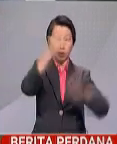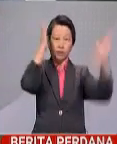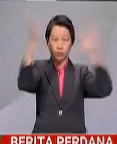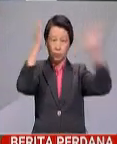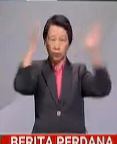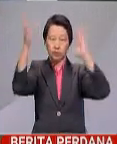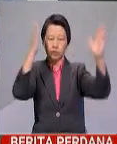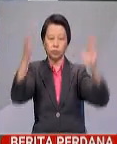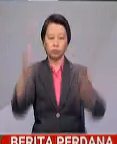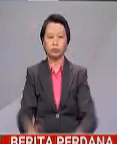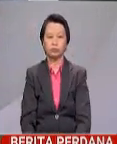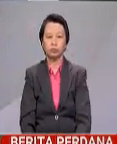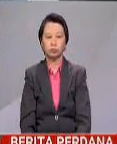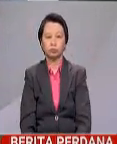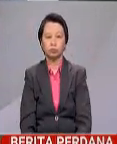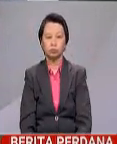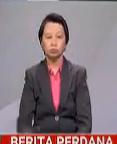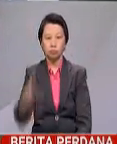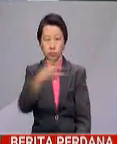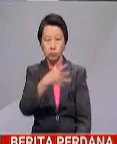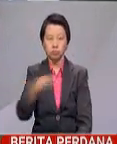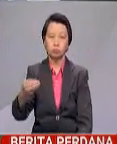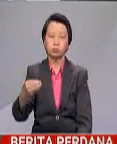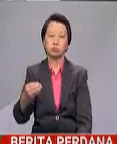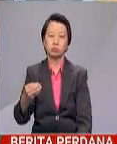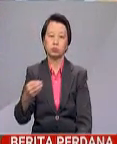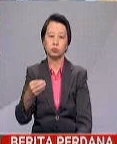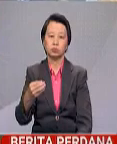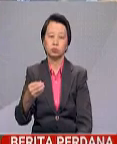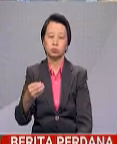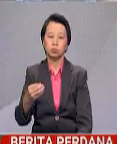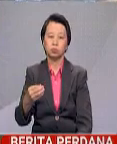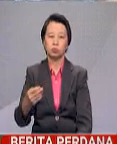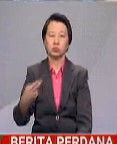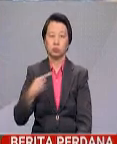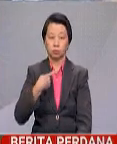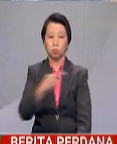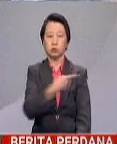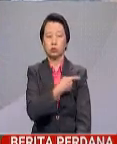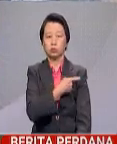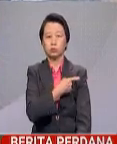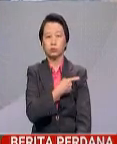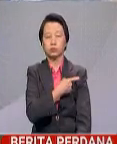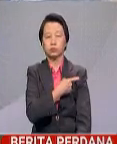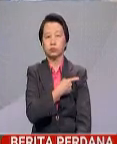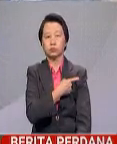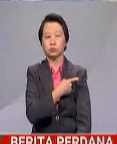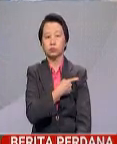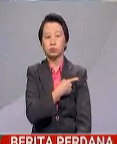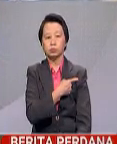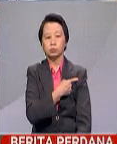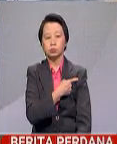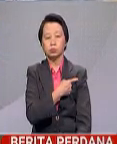Malaysia. Dan di samping itu, kita